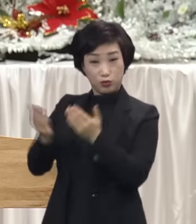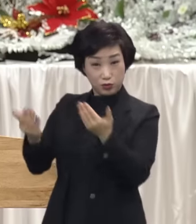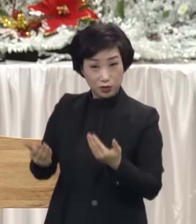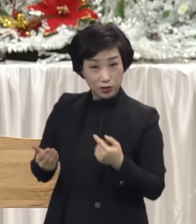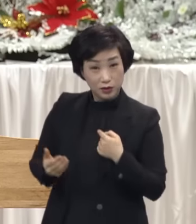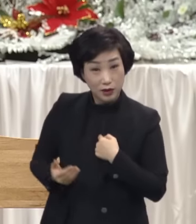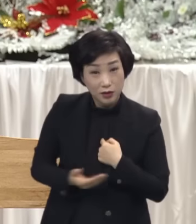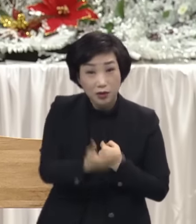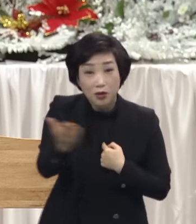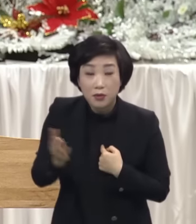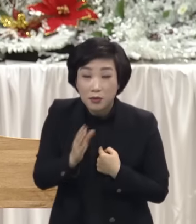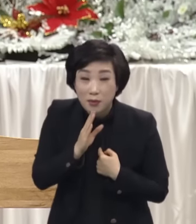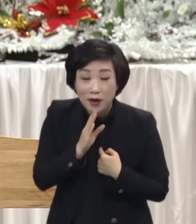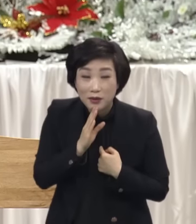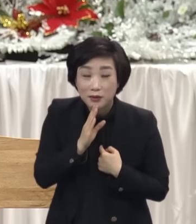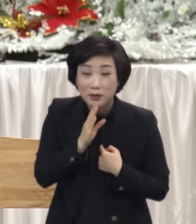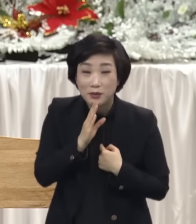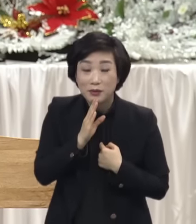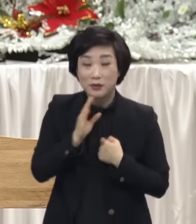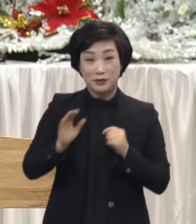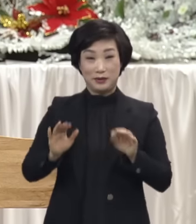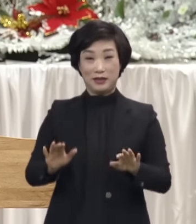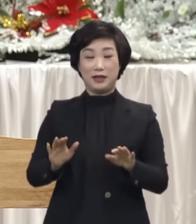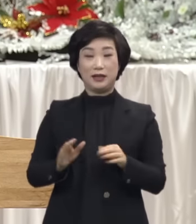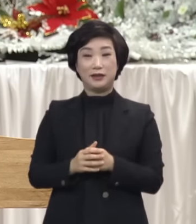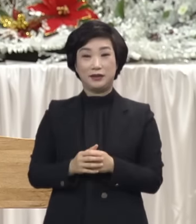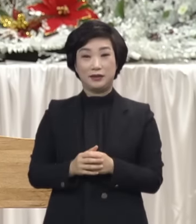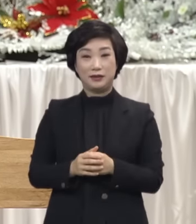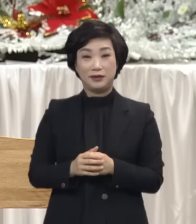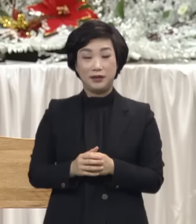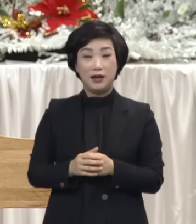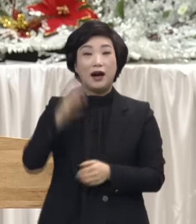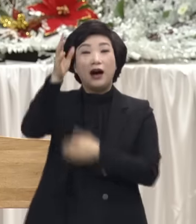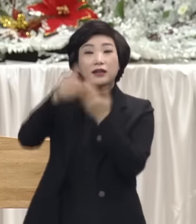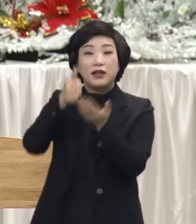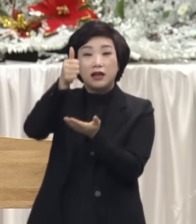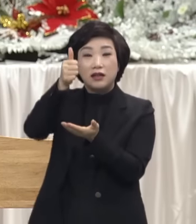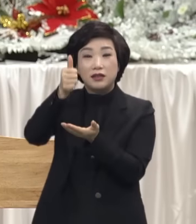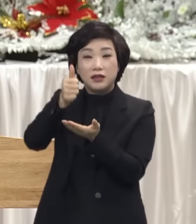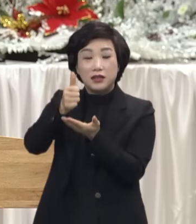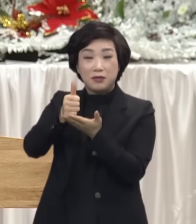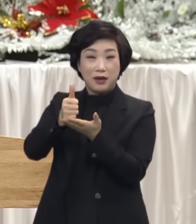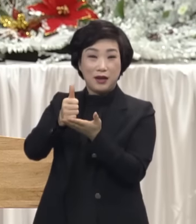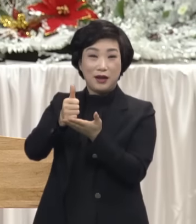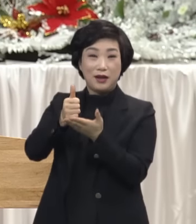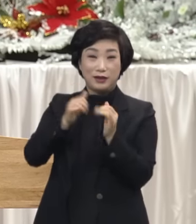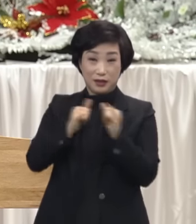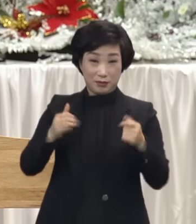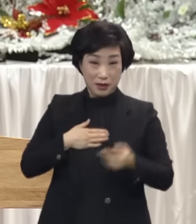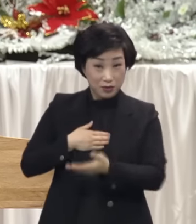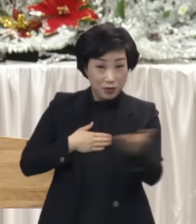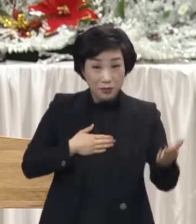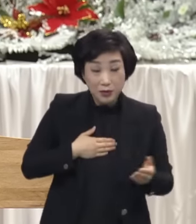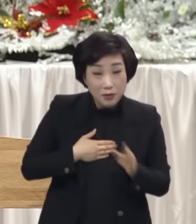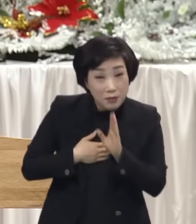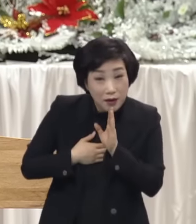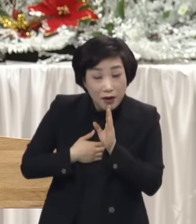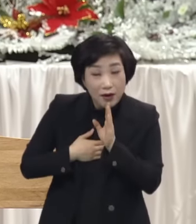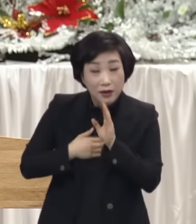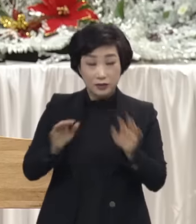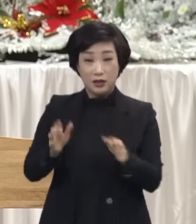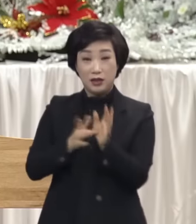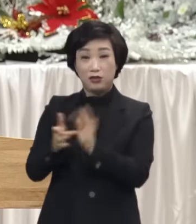우리를 피조물이라고는 이 하나님의 소모품에서 이제 피로값